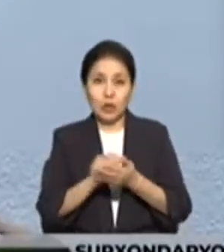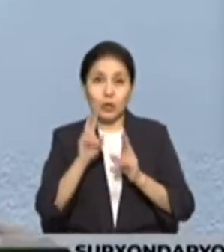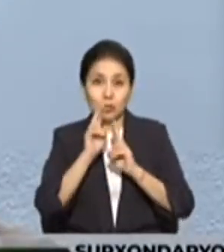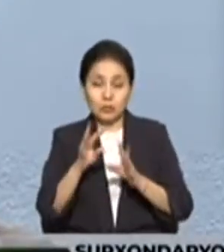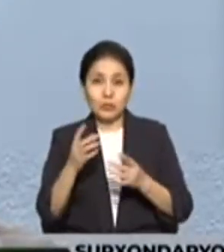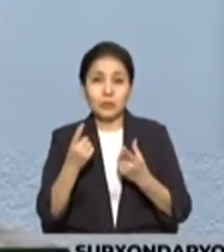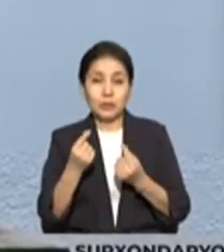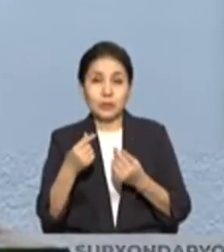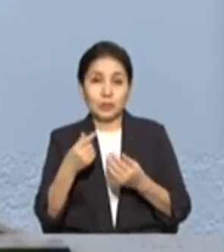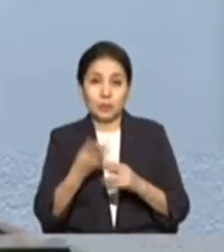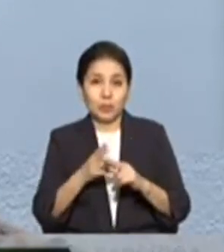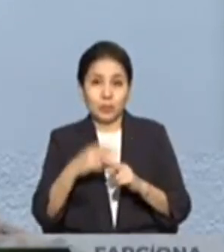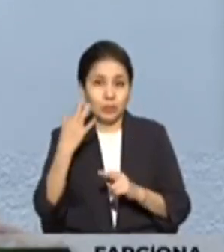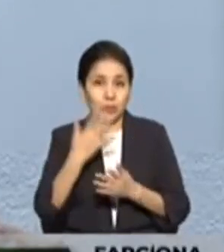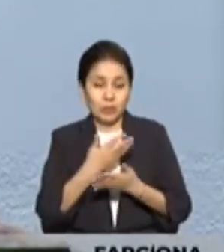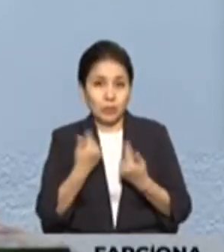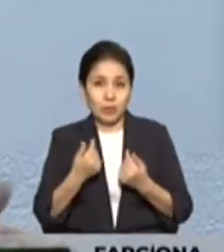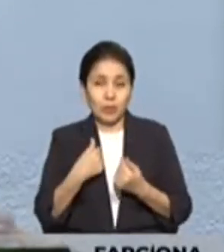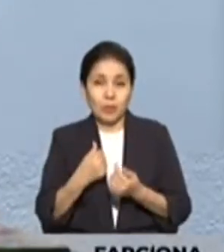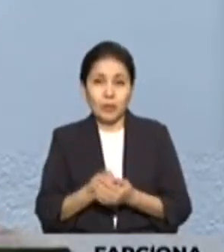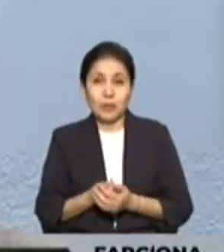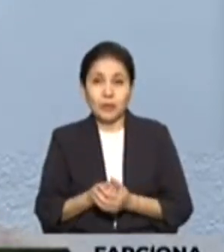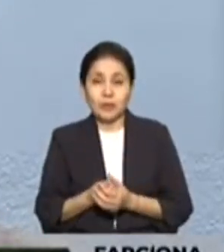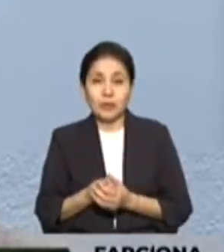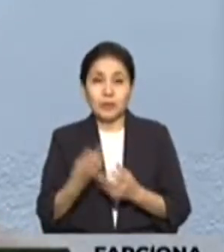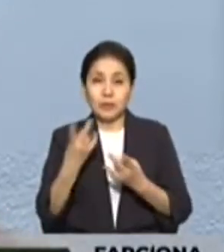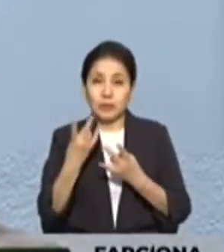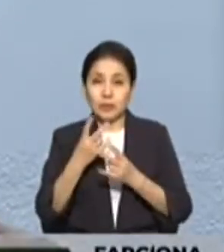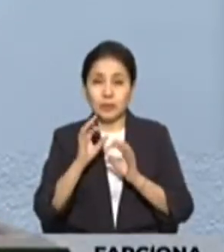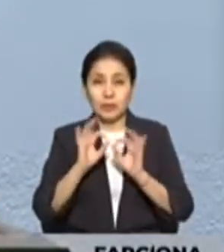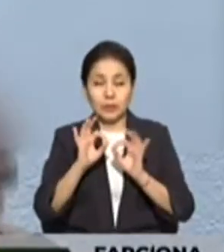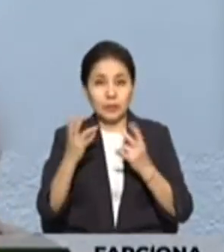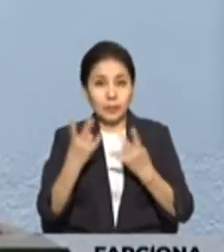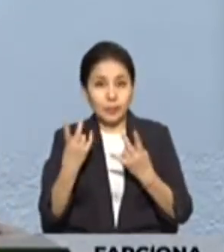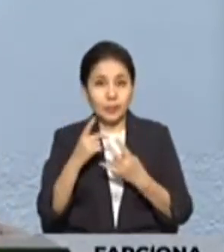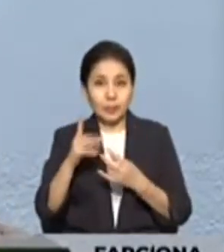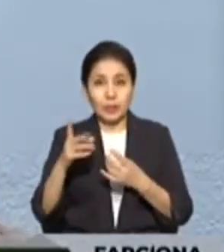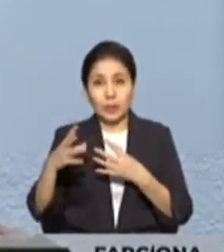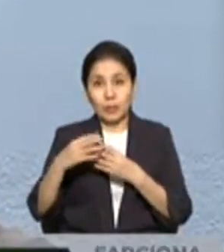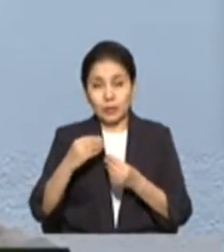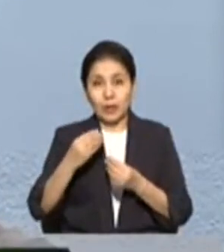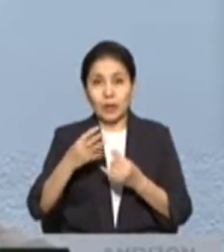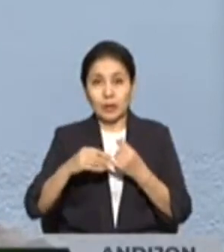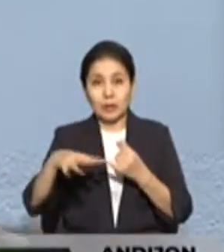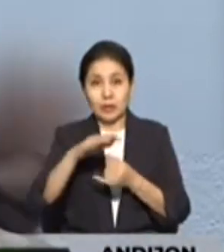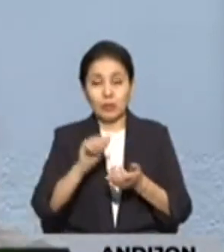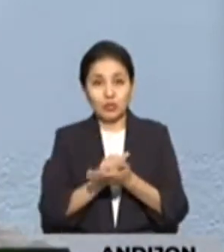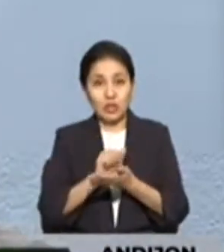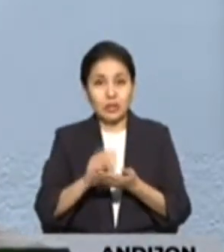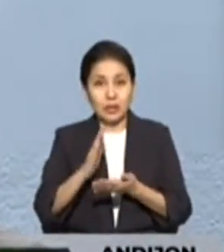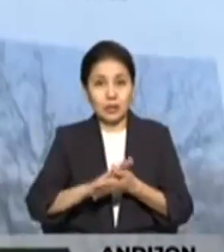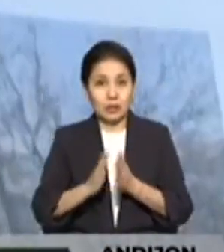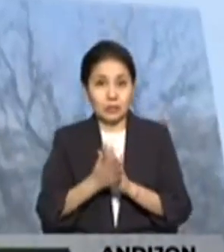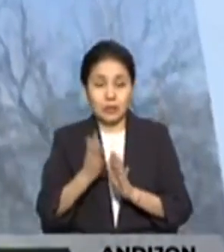dedi. Şuna niyet yok dedi, olsun neyse. Sanki şuna zaten bir yerlerken, intensif bak kılış gerek. Bu sefer bir gektar mı, 20 gektar yerine kadar hücret kılarsa, şuna kadar